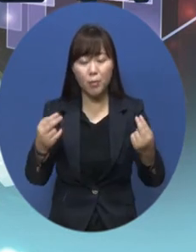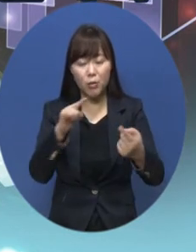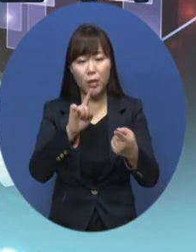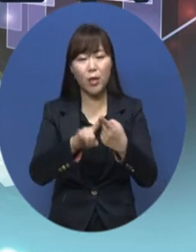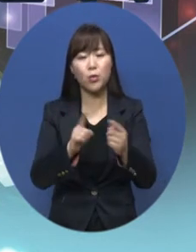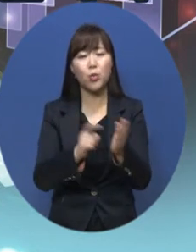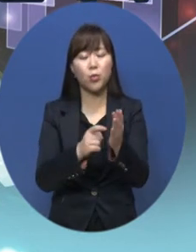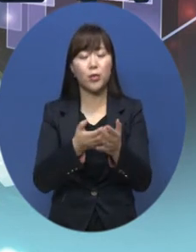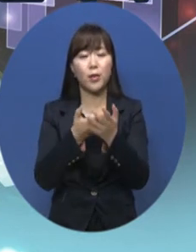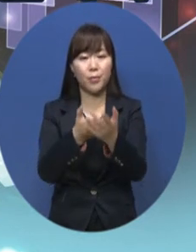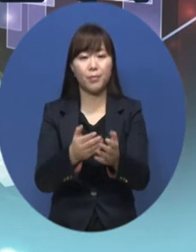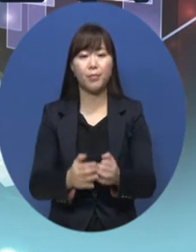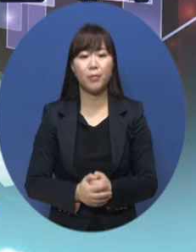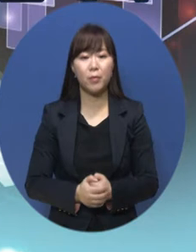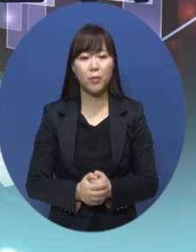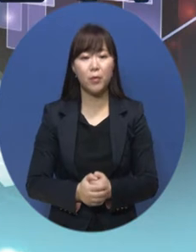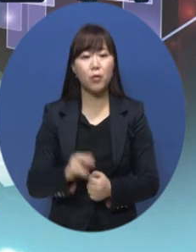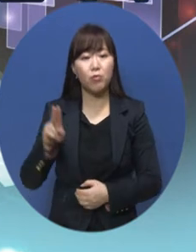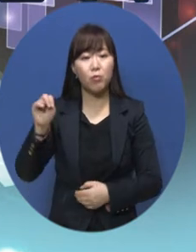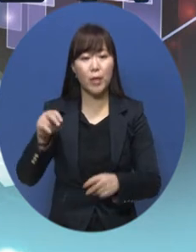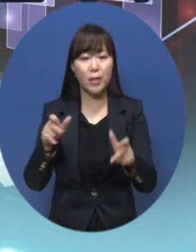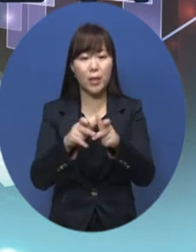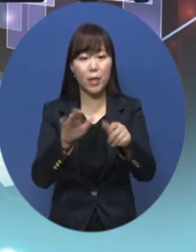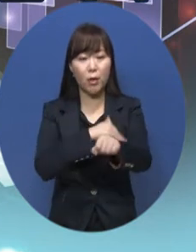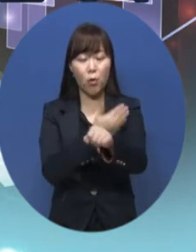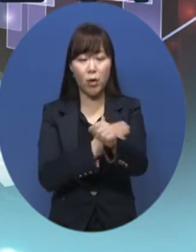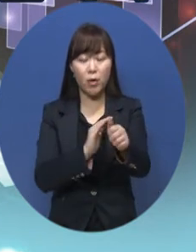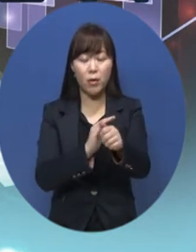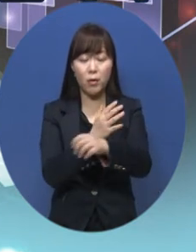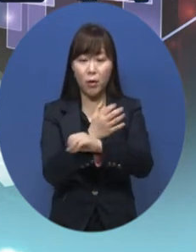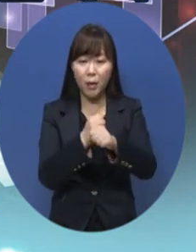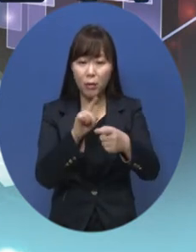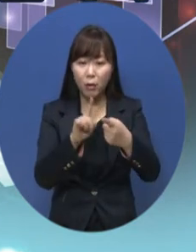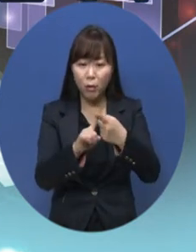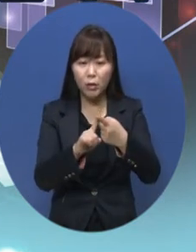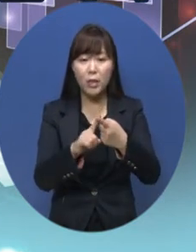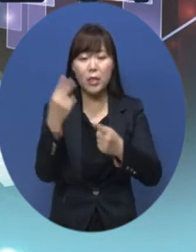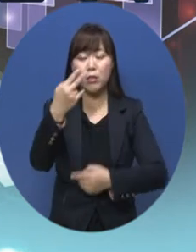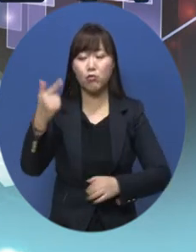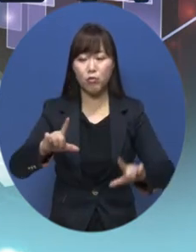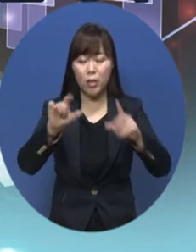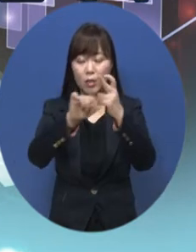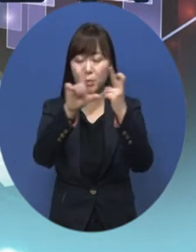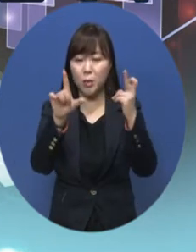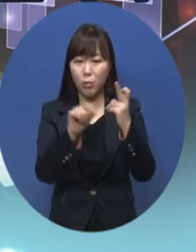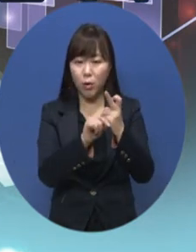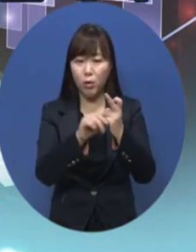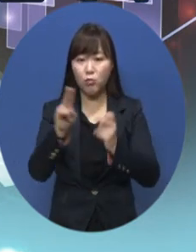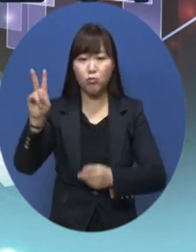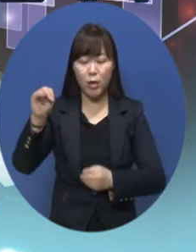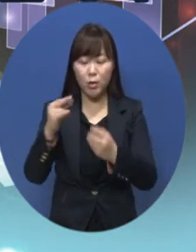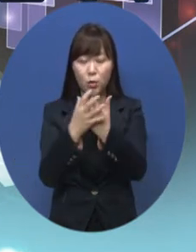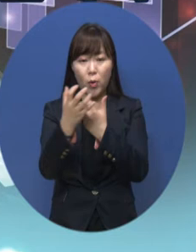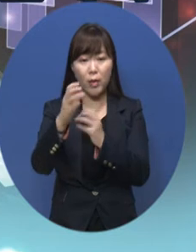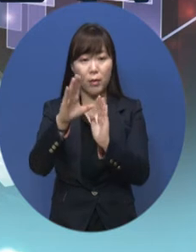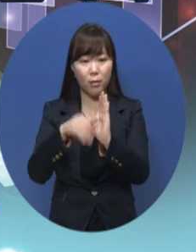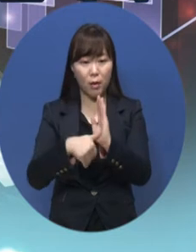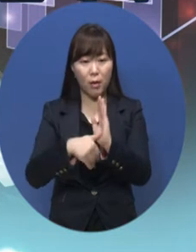결의안입니다. 유엔 장애인 권리협약은 지난 2006년 12월 유엔